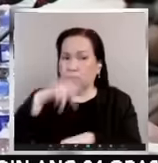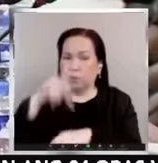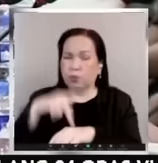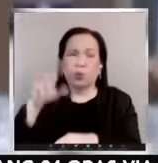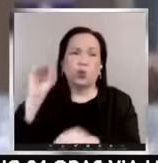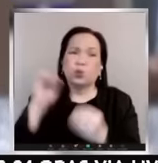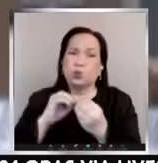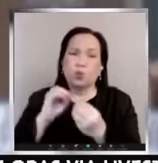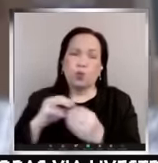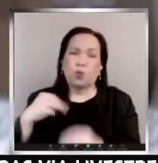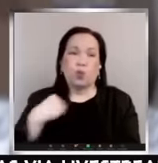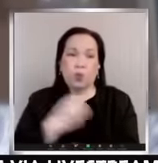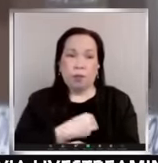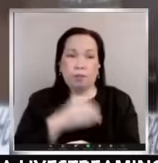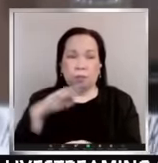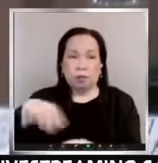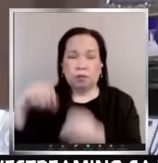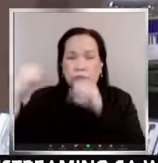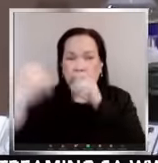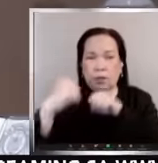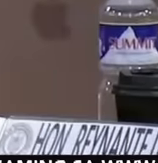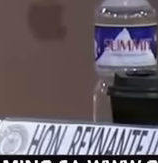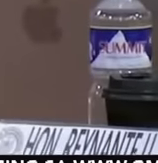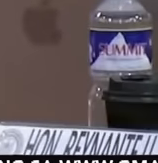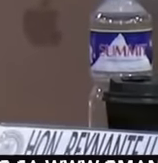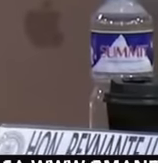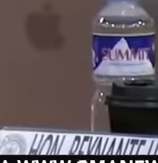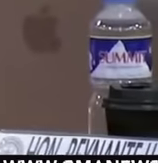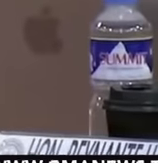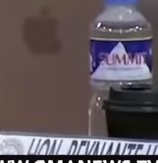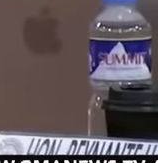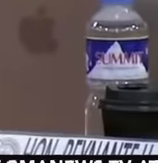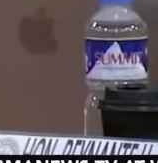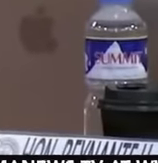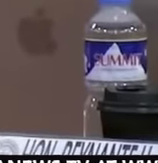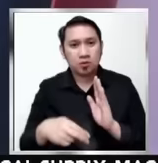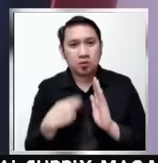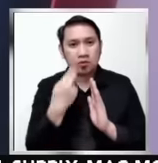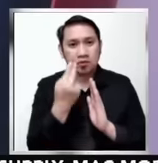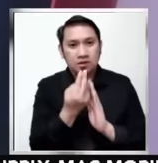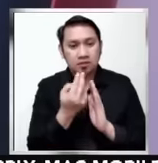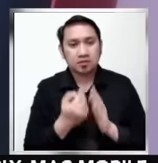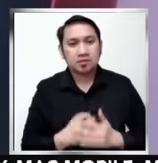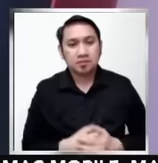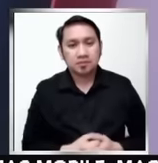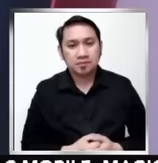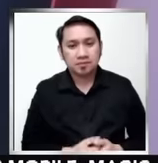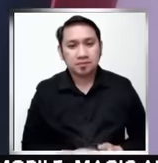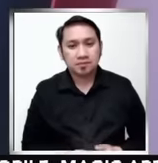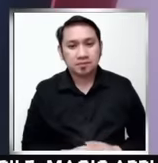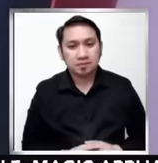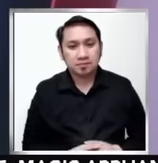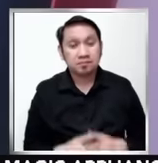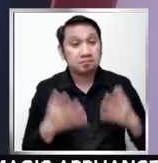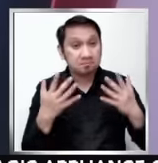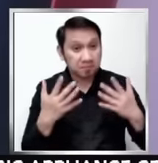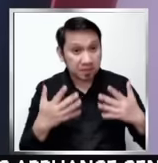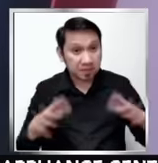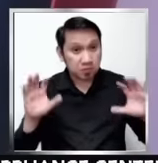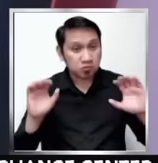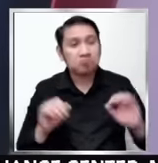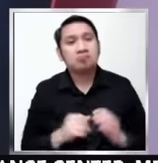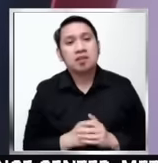Para sa GMA Integrated News, Jonathan Andal nakatutok, 24 oras. Matapos ang pagbisita sa